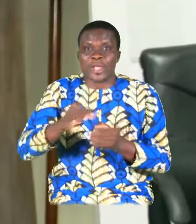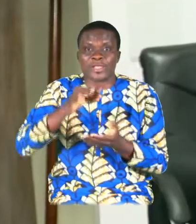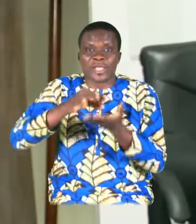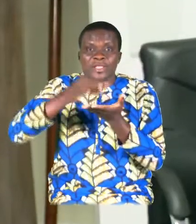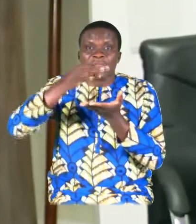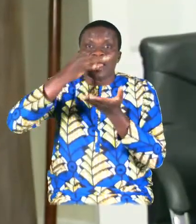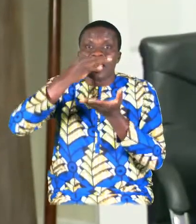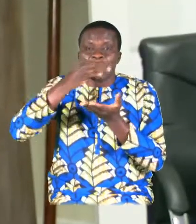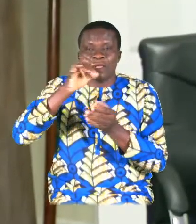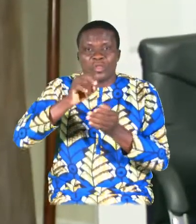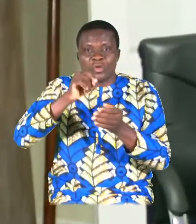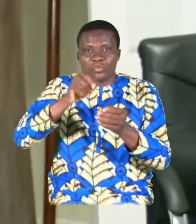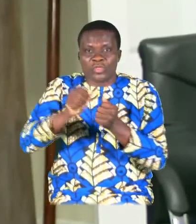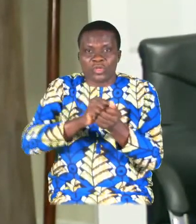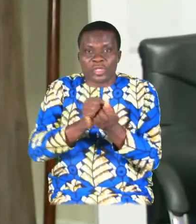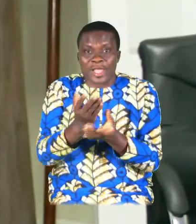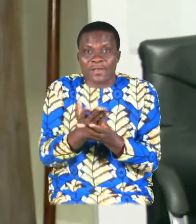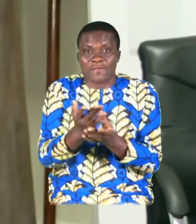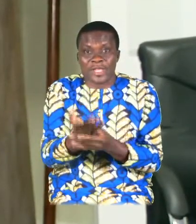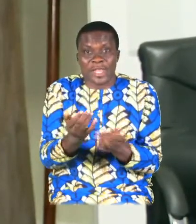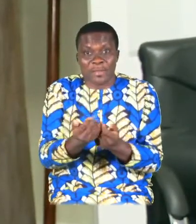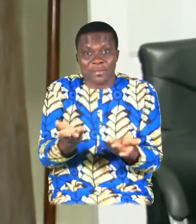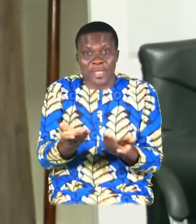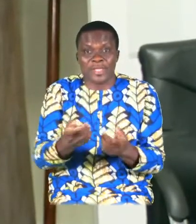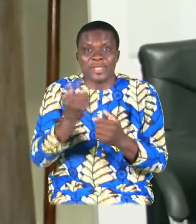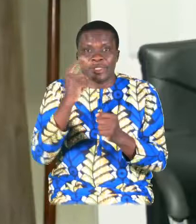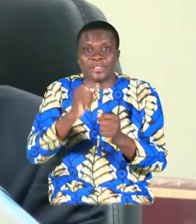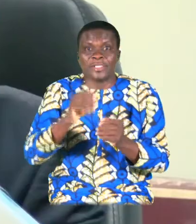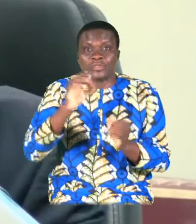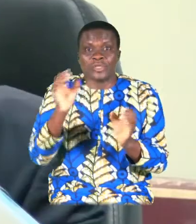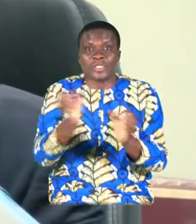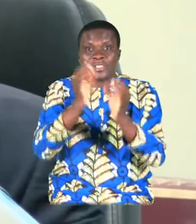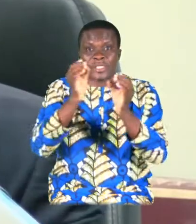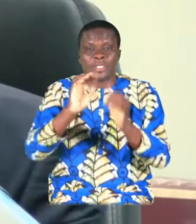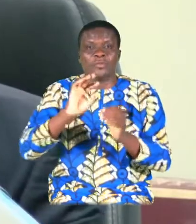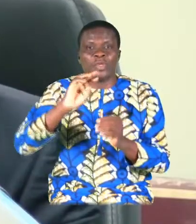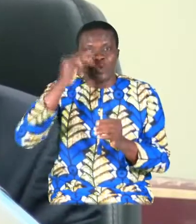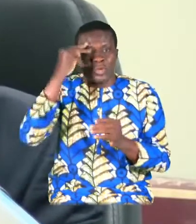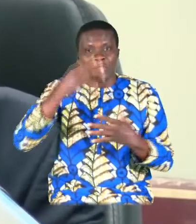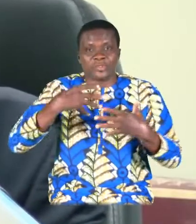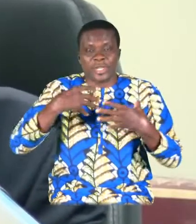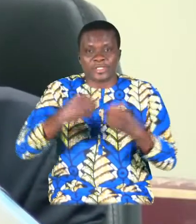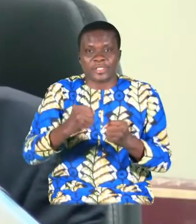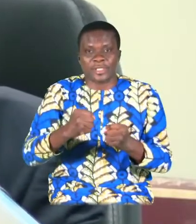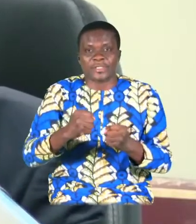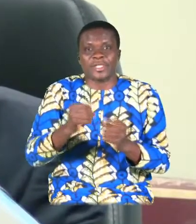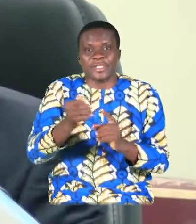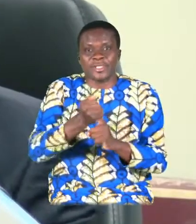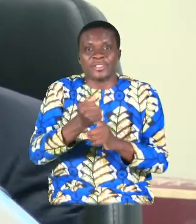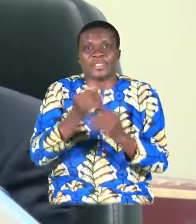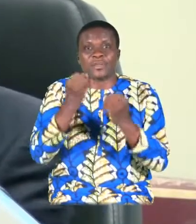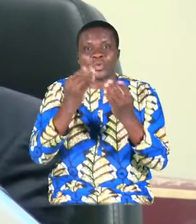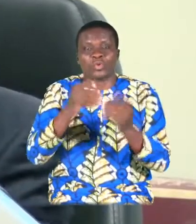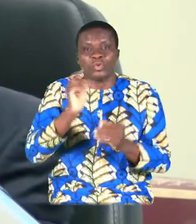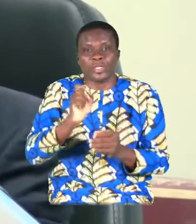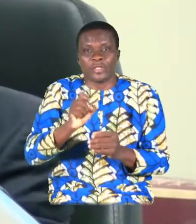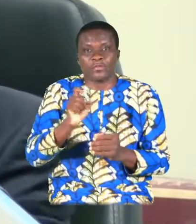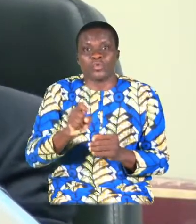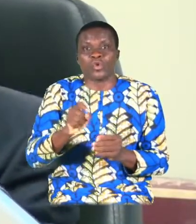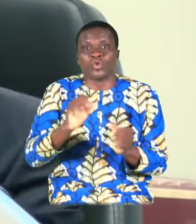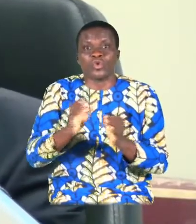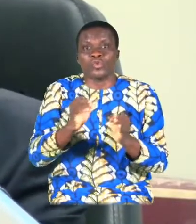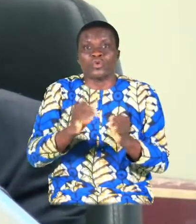la désinfection des mains doit être de mise chez les célébrants. Le ministre de la Santé y tient beaucoup. Il faut que, de